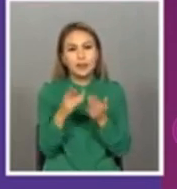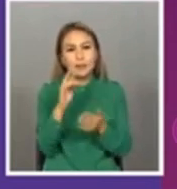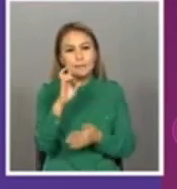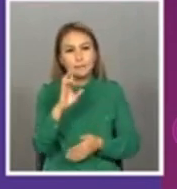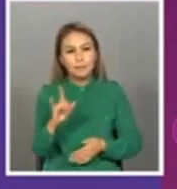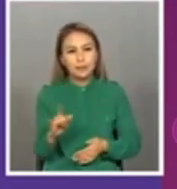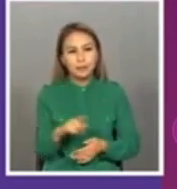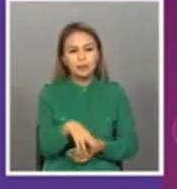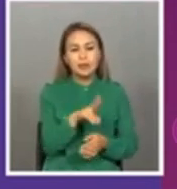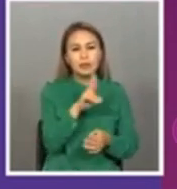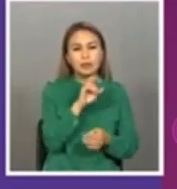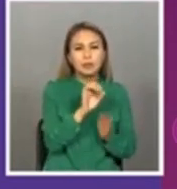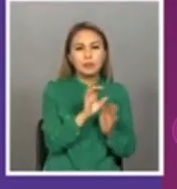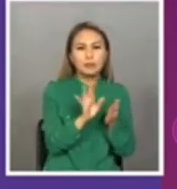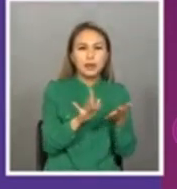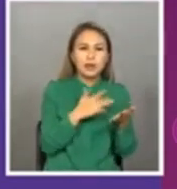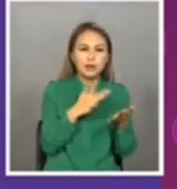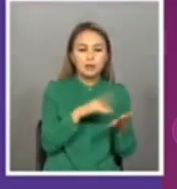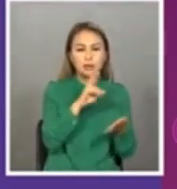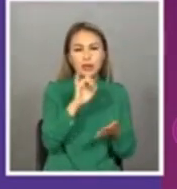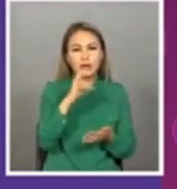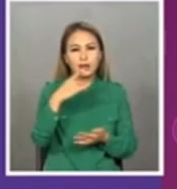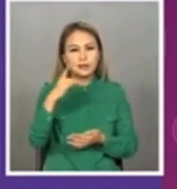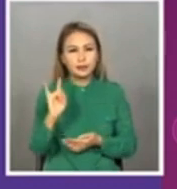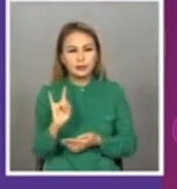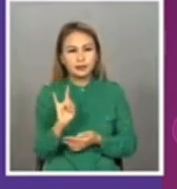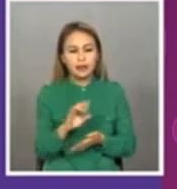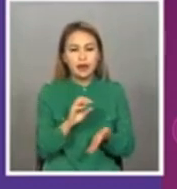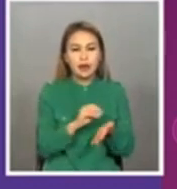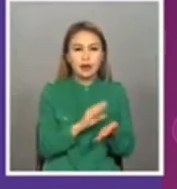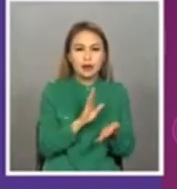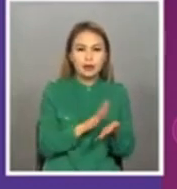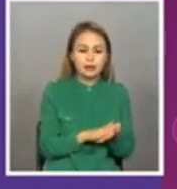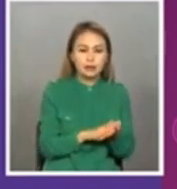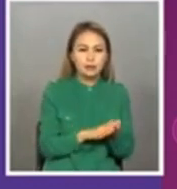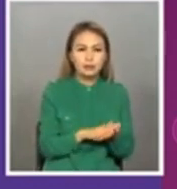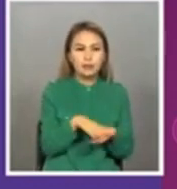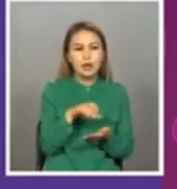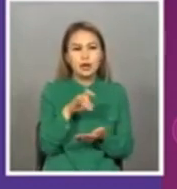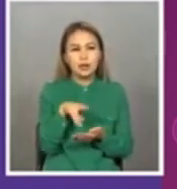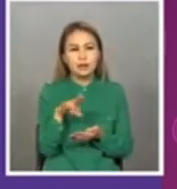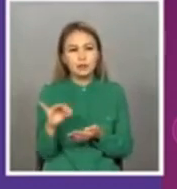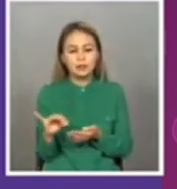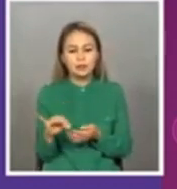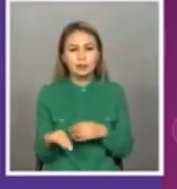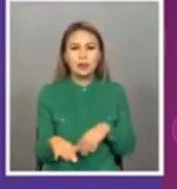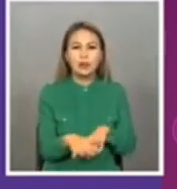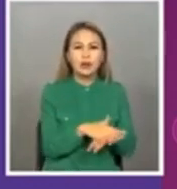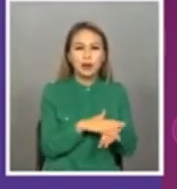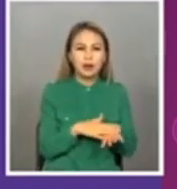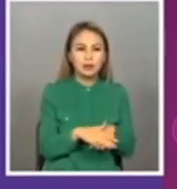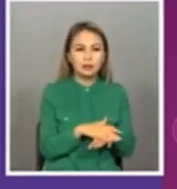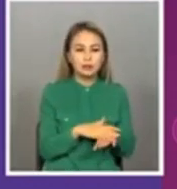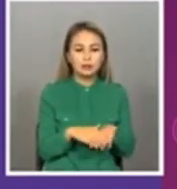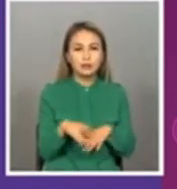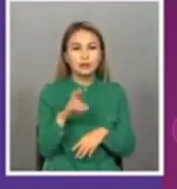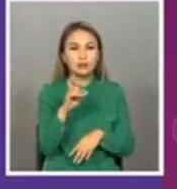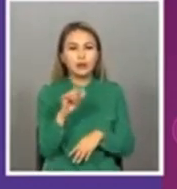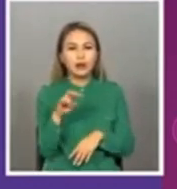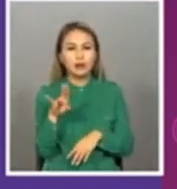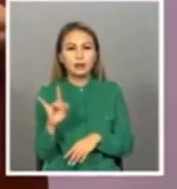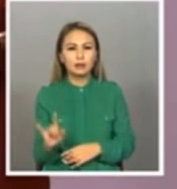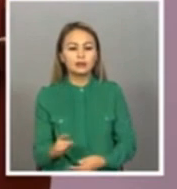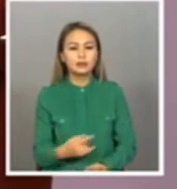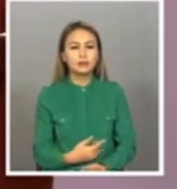кітабы, парақ – парағы, әріп – әрпі, халық –